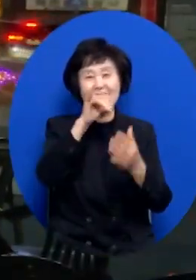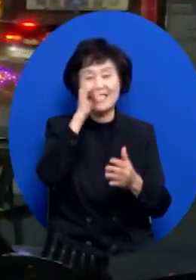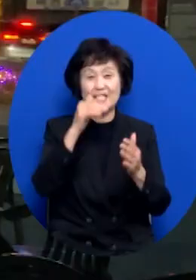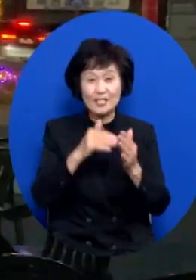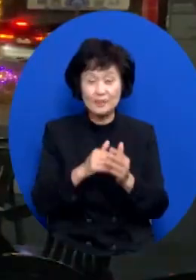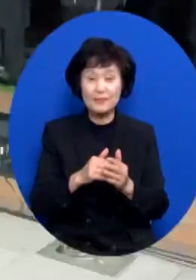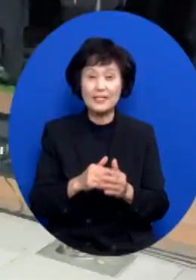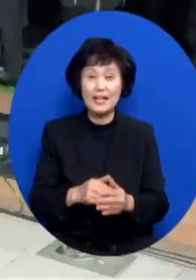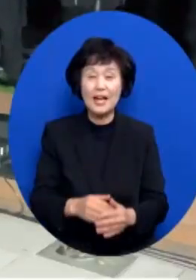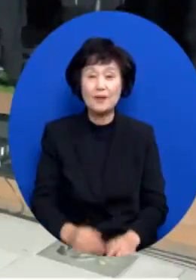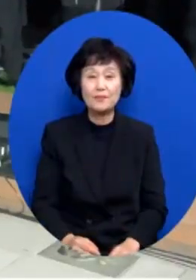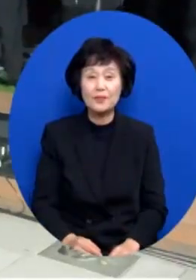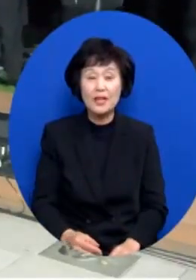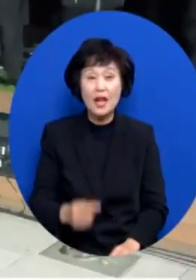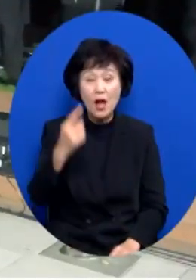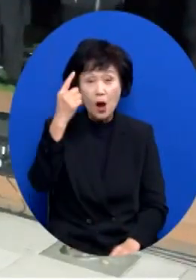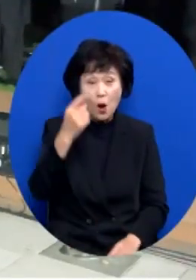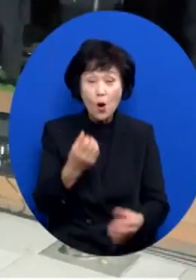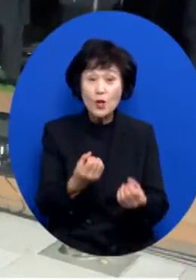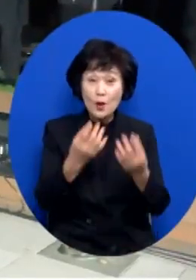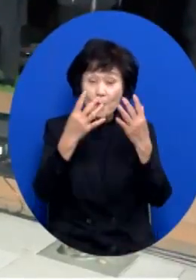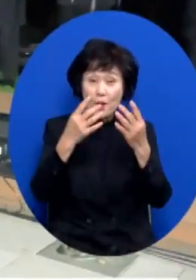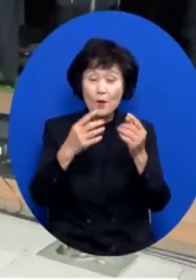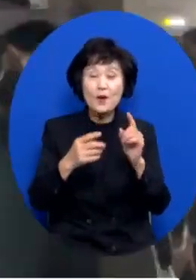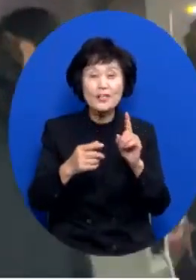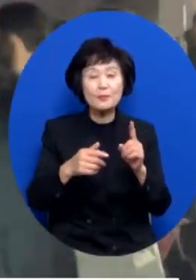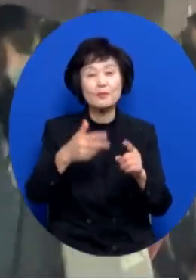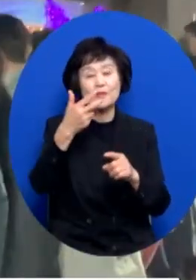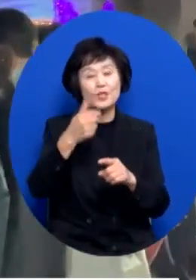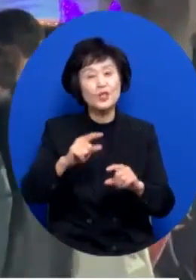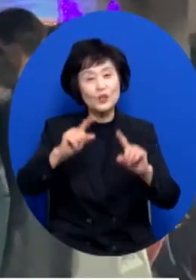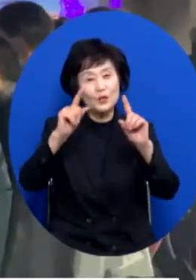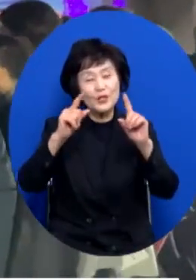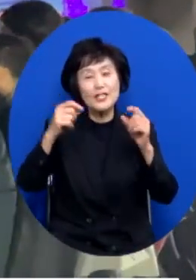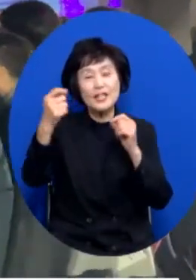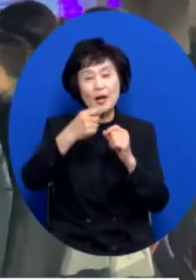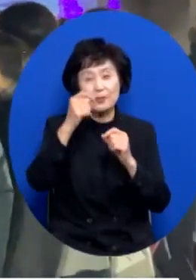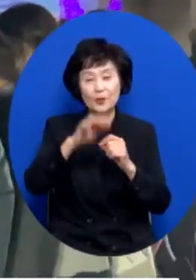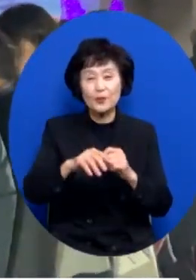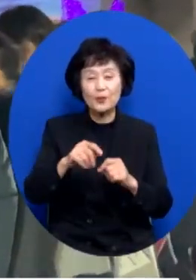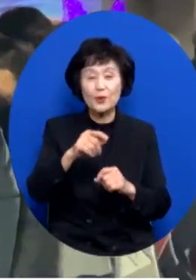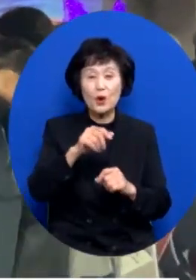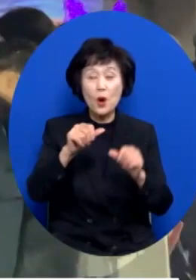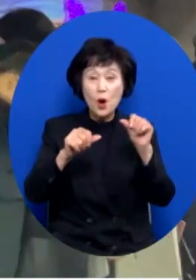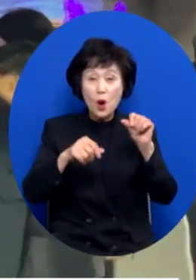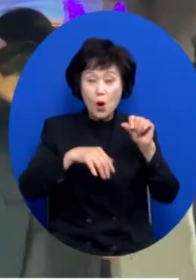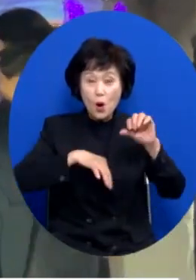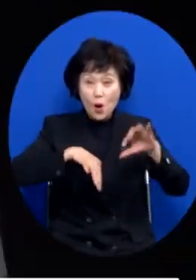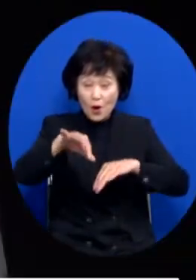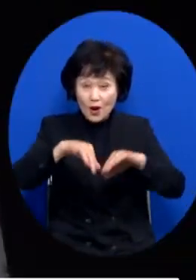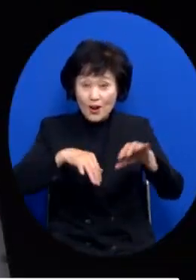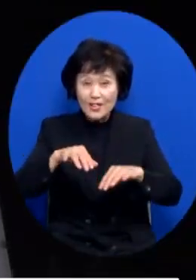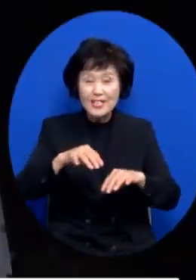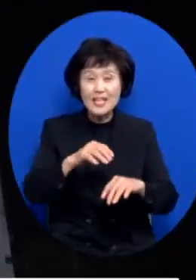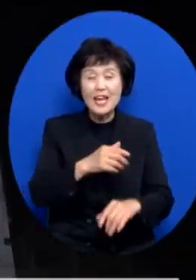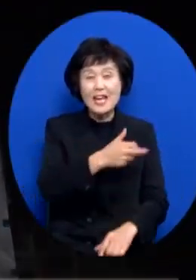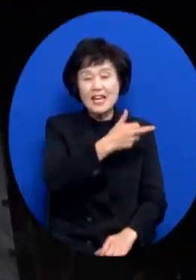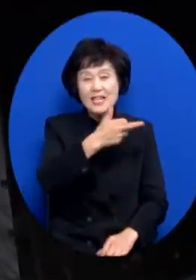대림절 첫 번째 주일을 앞두고 전주시 기독교연합회가 전주 오거리 광장에서 대형 성탄트리의 불을